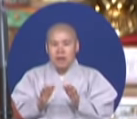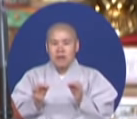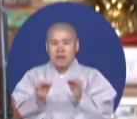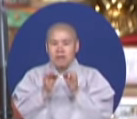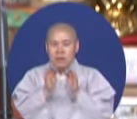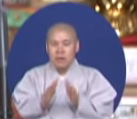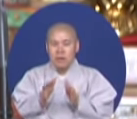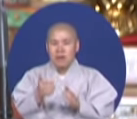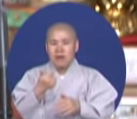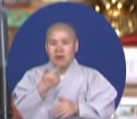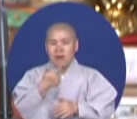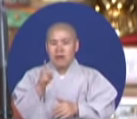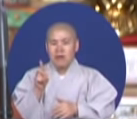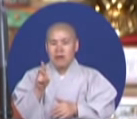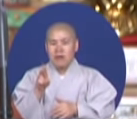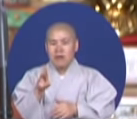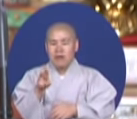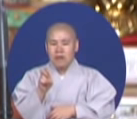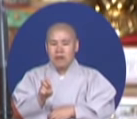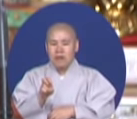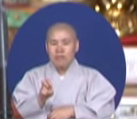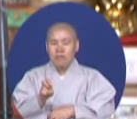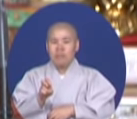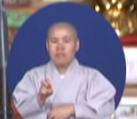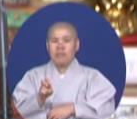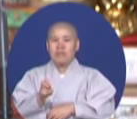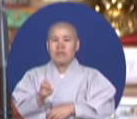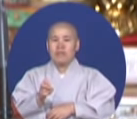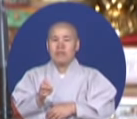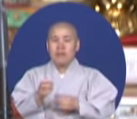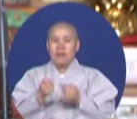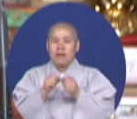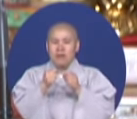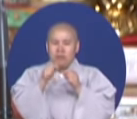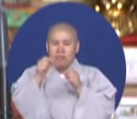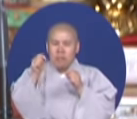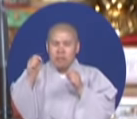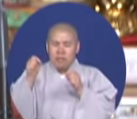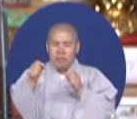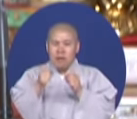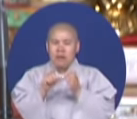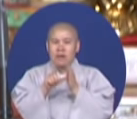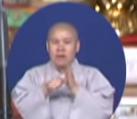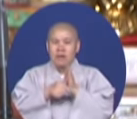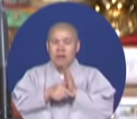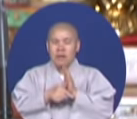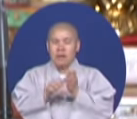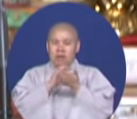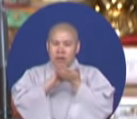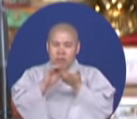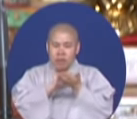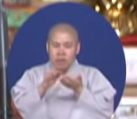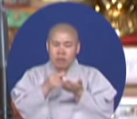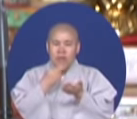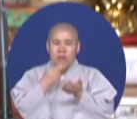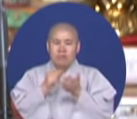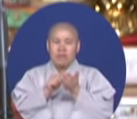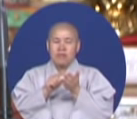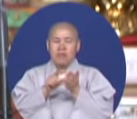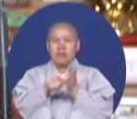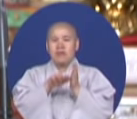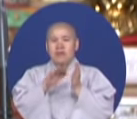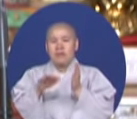합니다. 일찰나, 일념 일찰나. 무량겁이라고 하는 것은 셀 수 없는 세월을